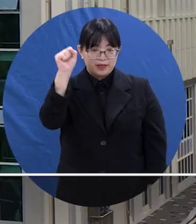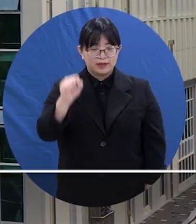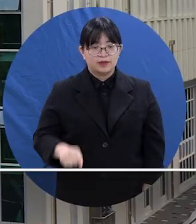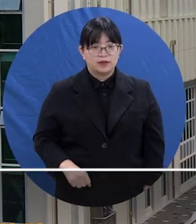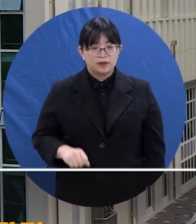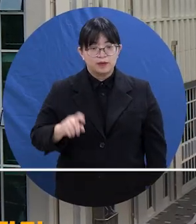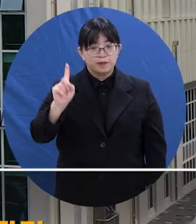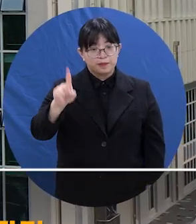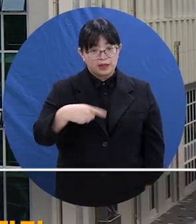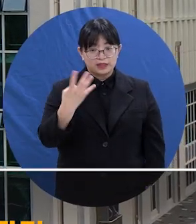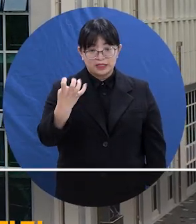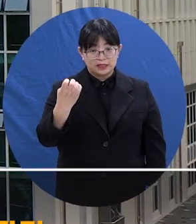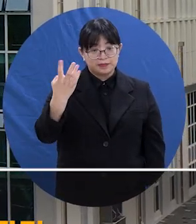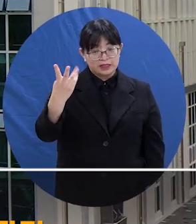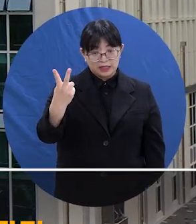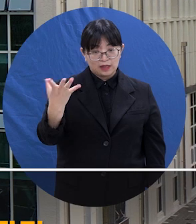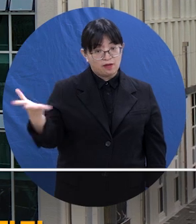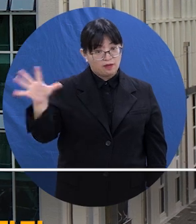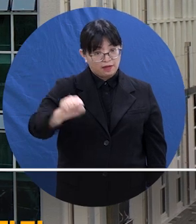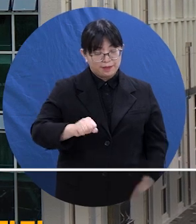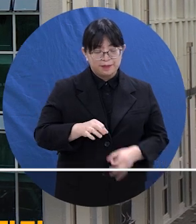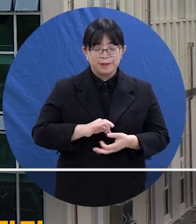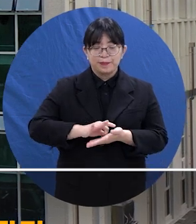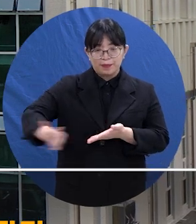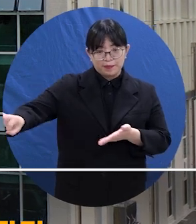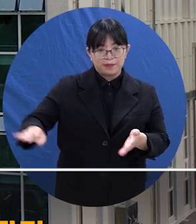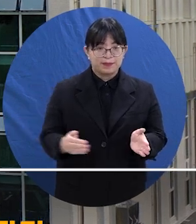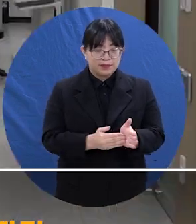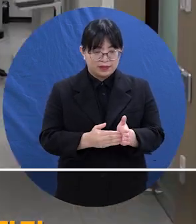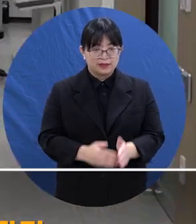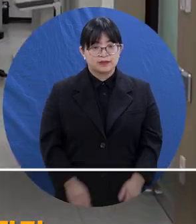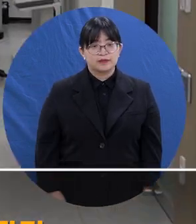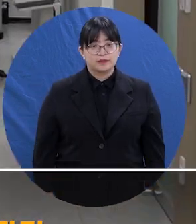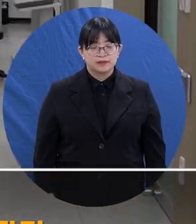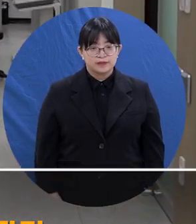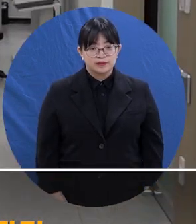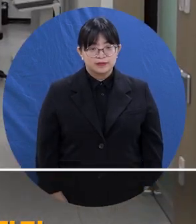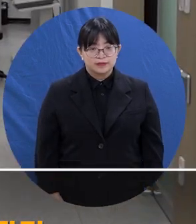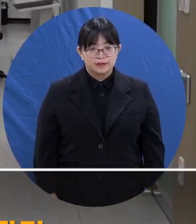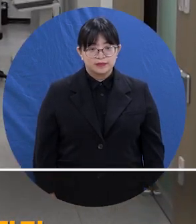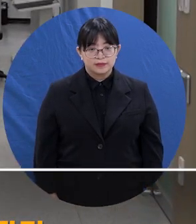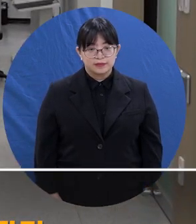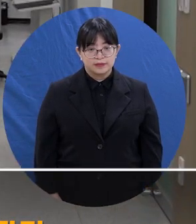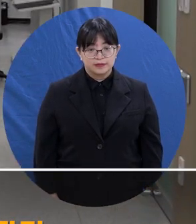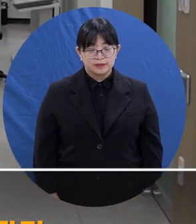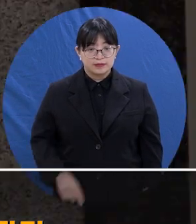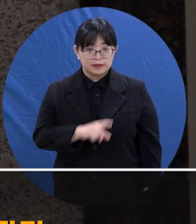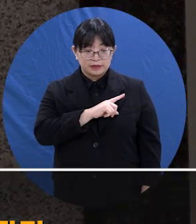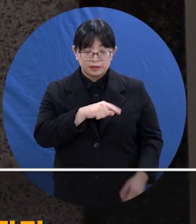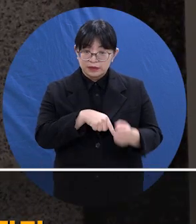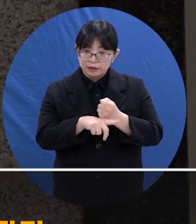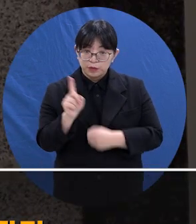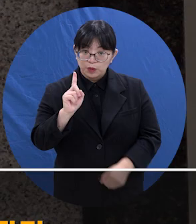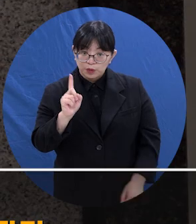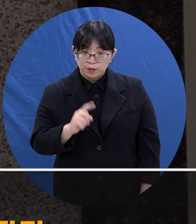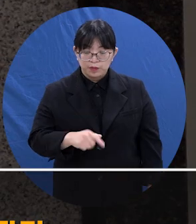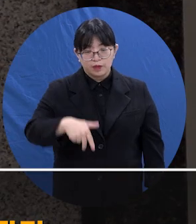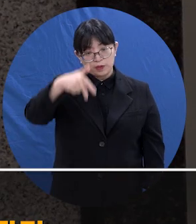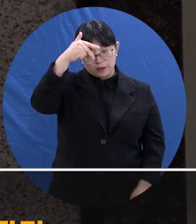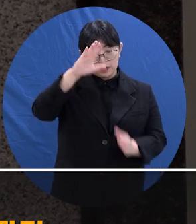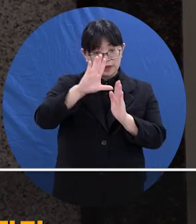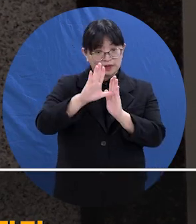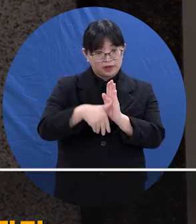건립되었습니다. 이 쌍벽루란 명칭은 조선시대의 영남 칠루 중 하나로 우리 쌍벽루의 의미를 담아 지어졌는데요. 이